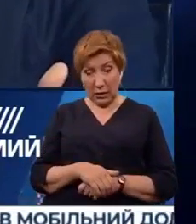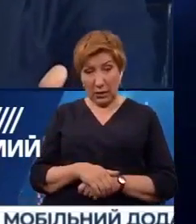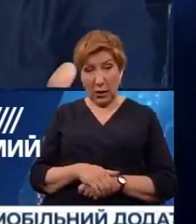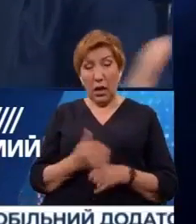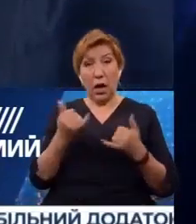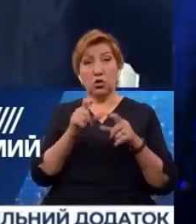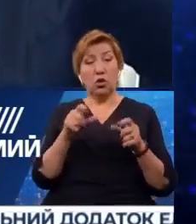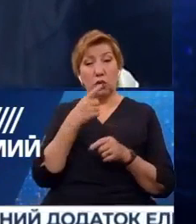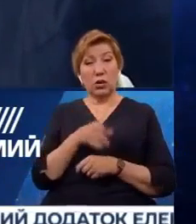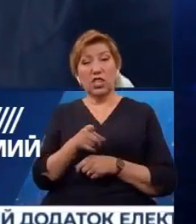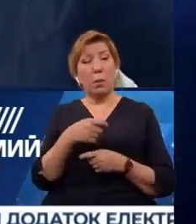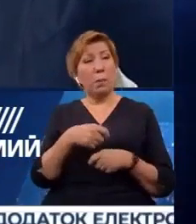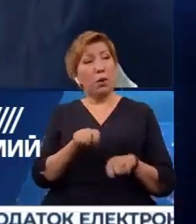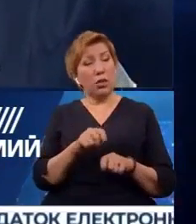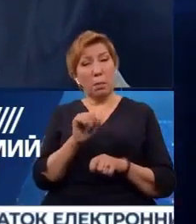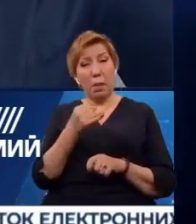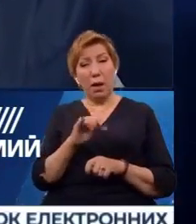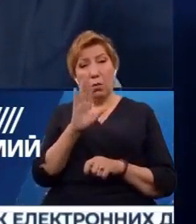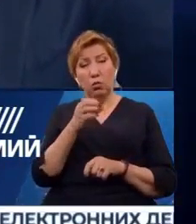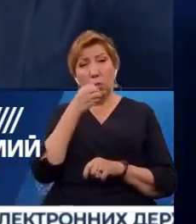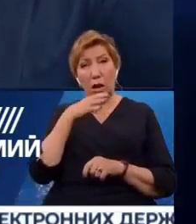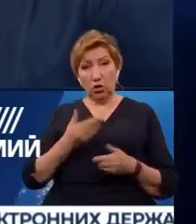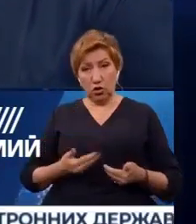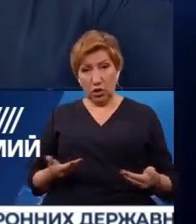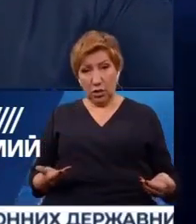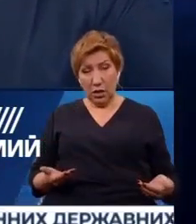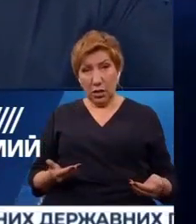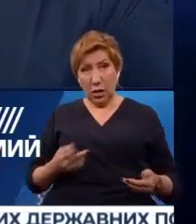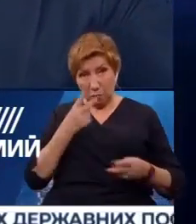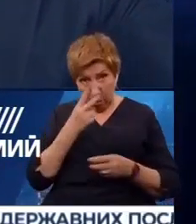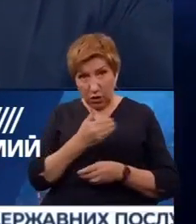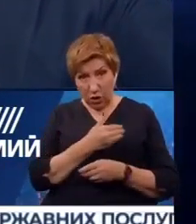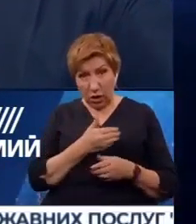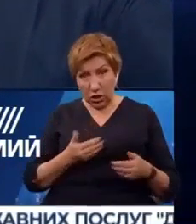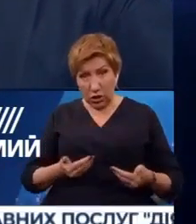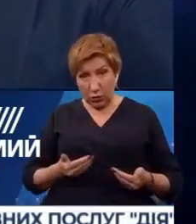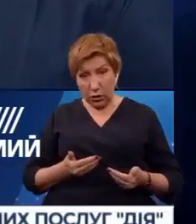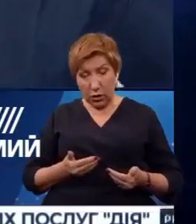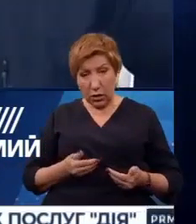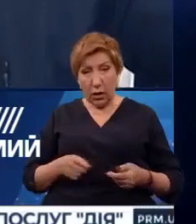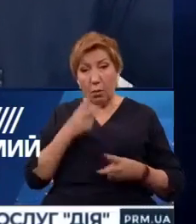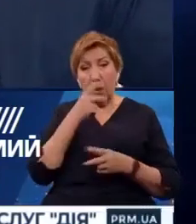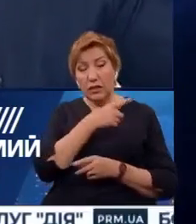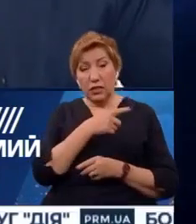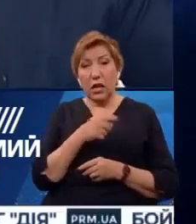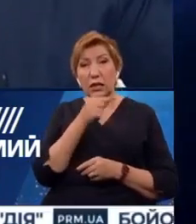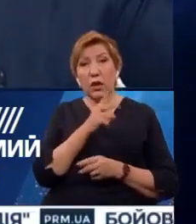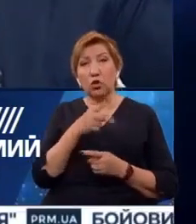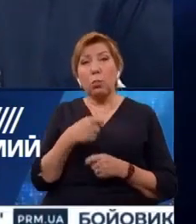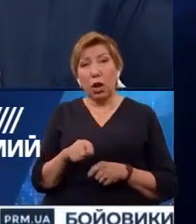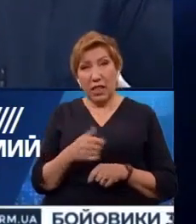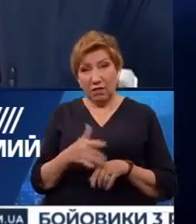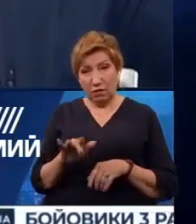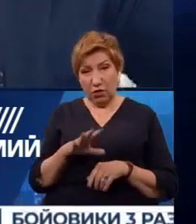А сьогодні людям кажуть, ти продай паї, і завтра будемо хорошо жити. Хочете побачити, як житимуть завтра селяни? Подивіться на тих, хто продав